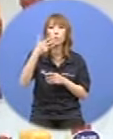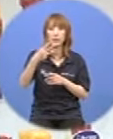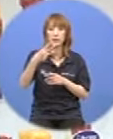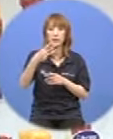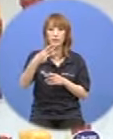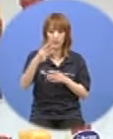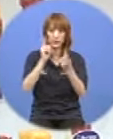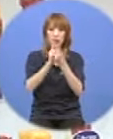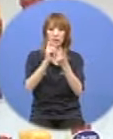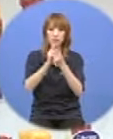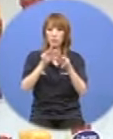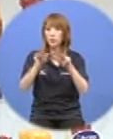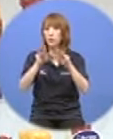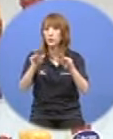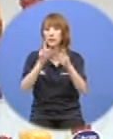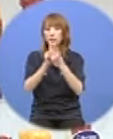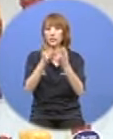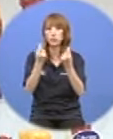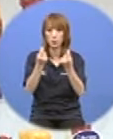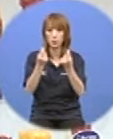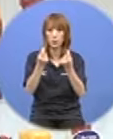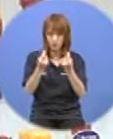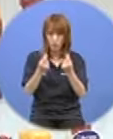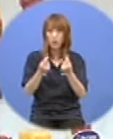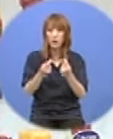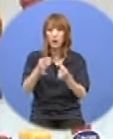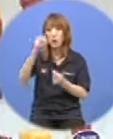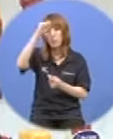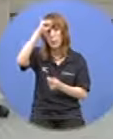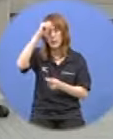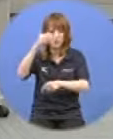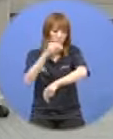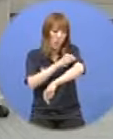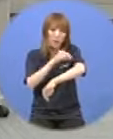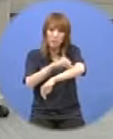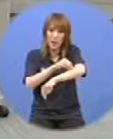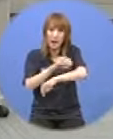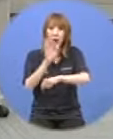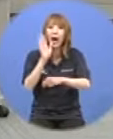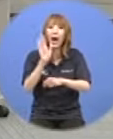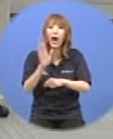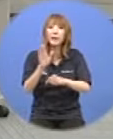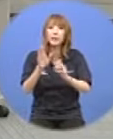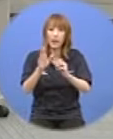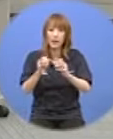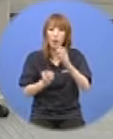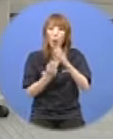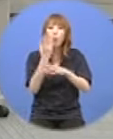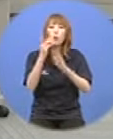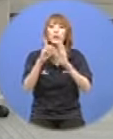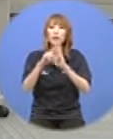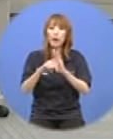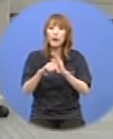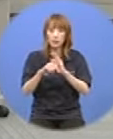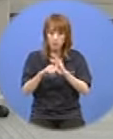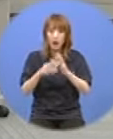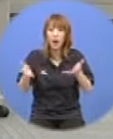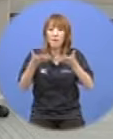ど、感染症が流行った時はできるだけ大騒ぎしていただきたいと。 はい、 それは結局はですね、